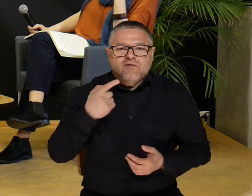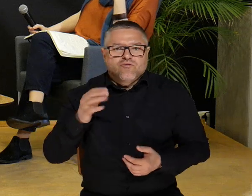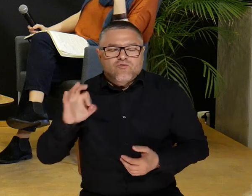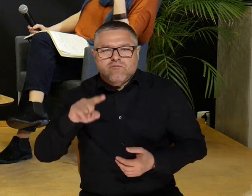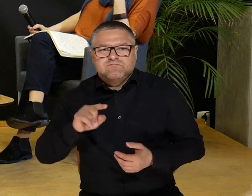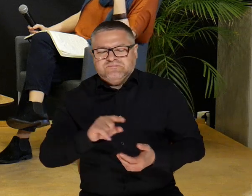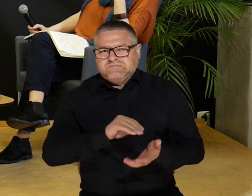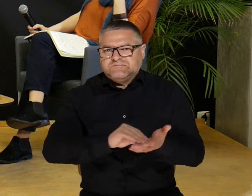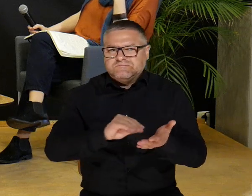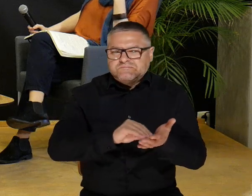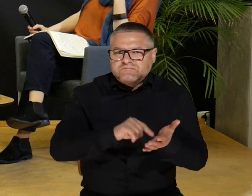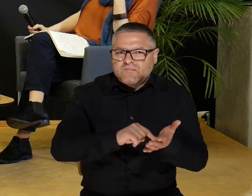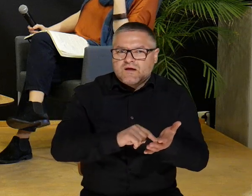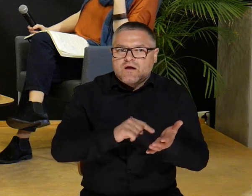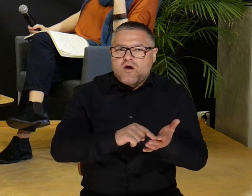który